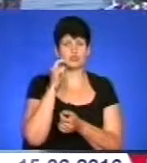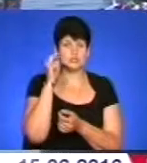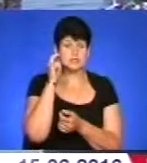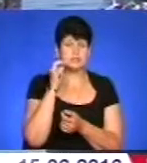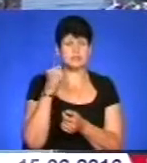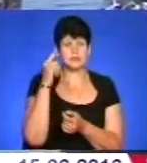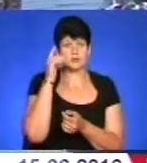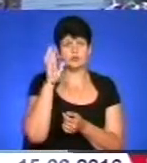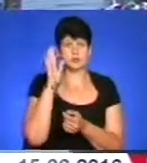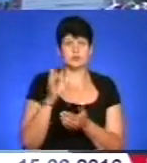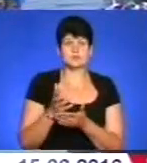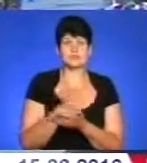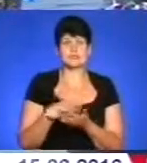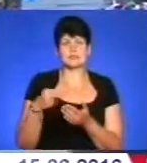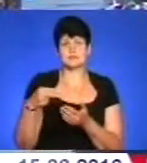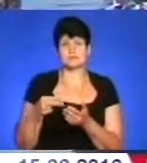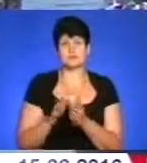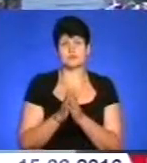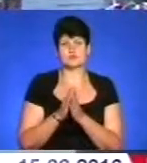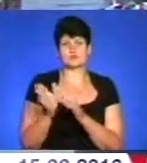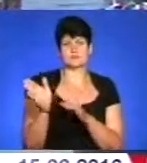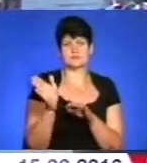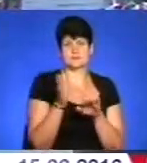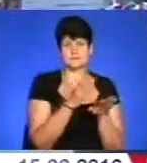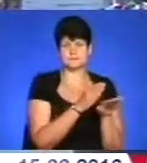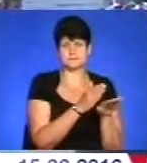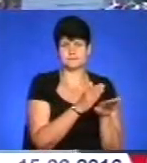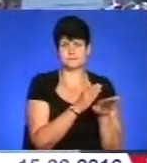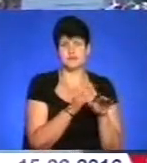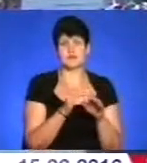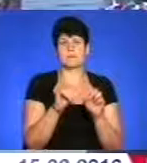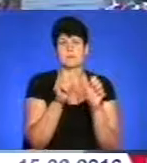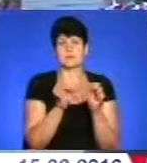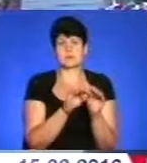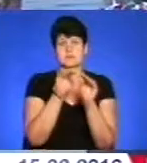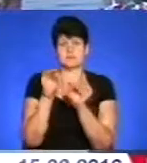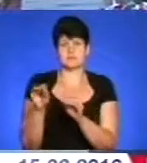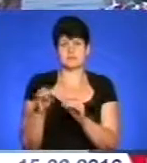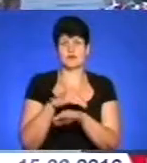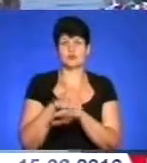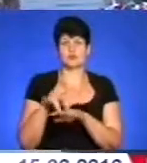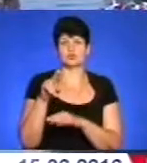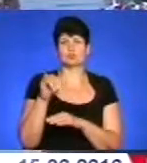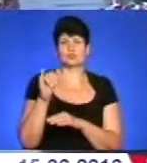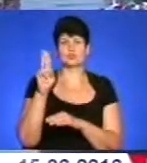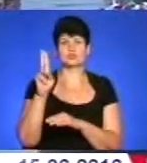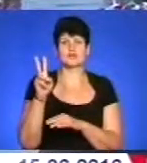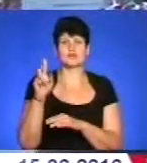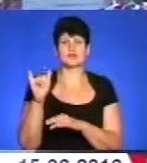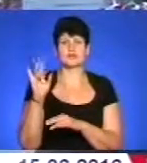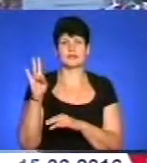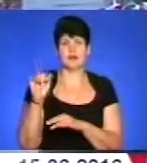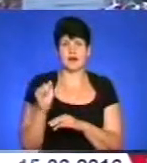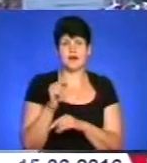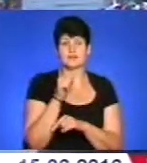будемо збирати підписи і ініціювати те, щоб зняти, переставити його на вулиці Пушкіна, а